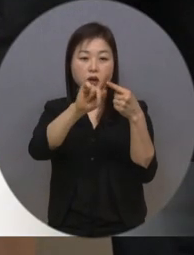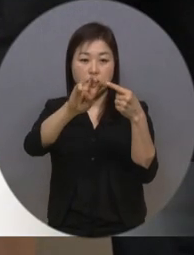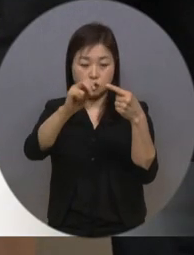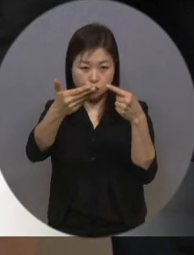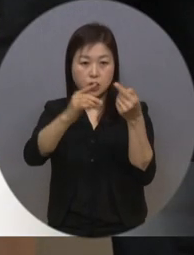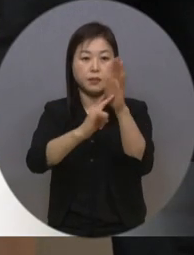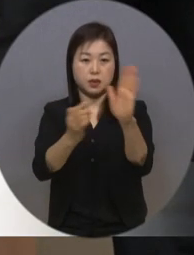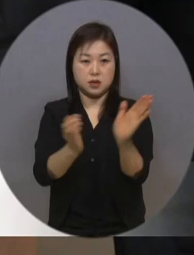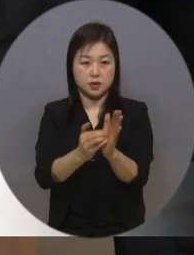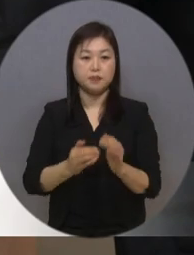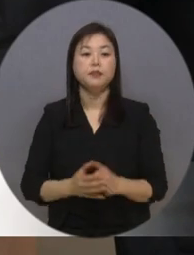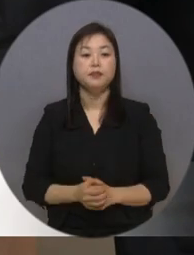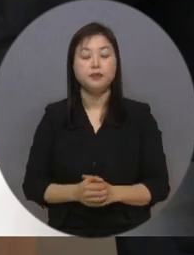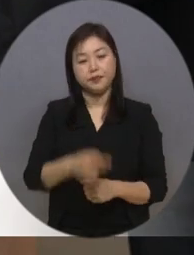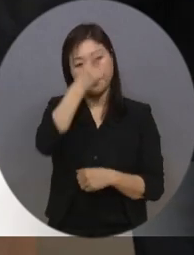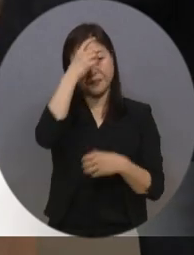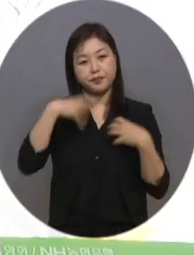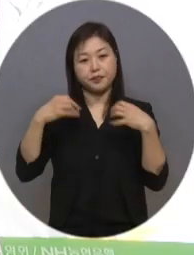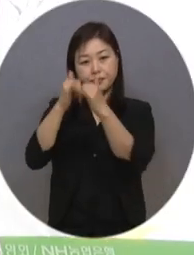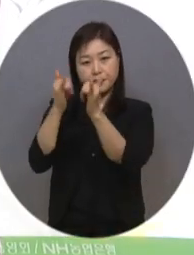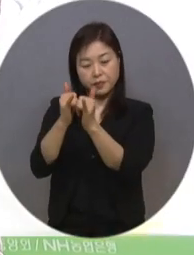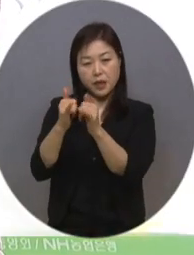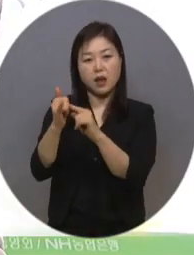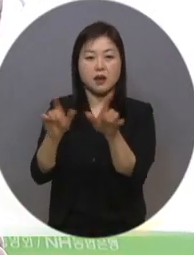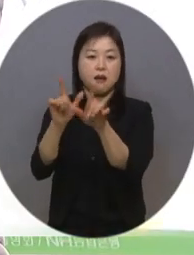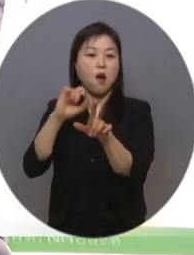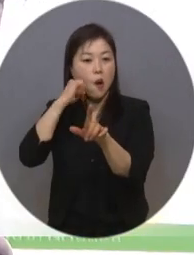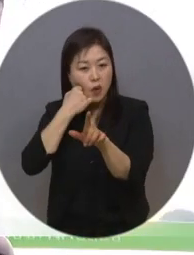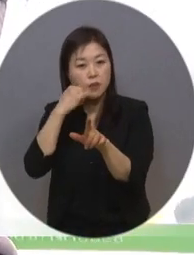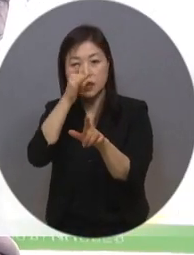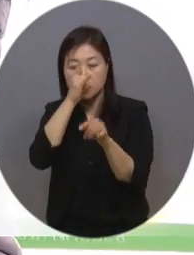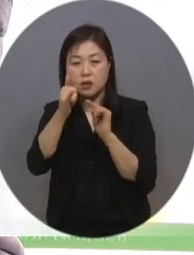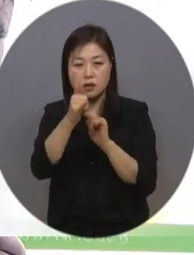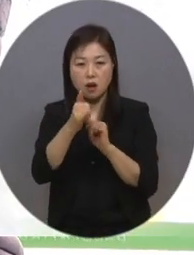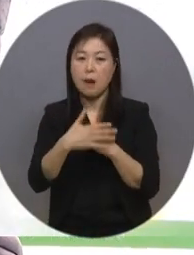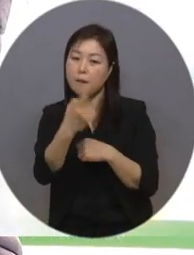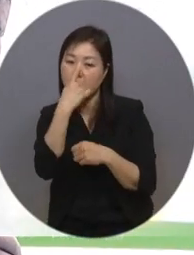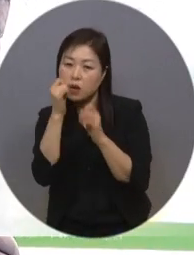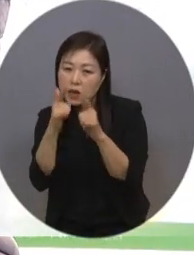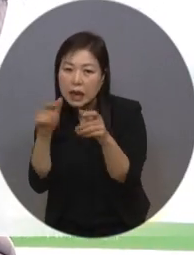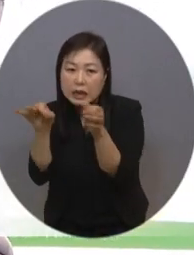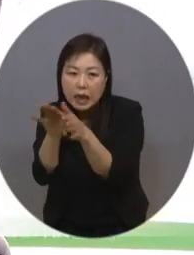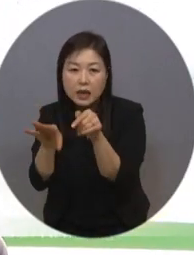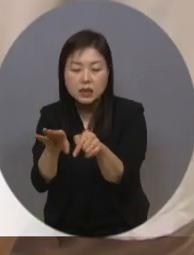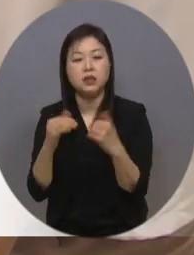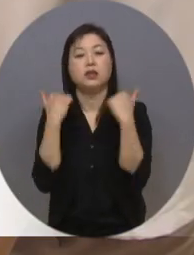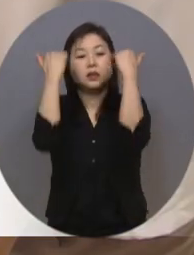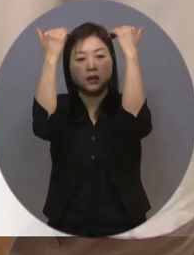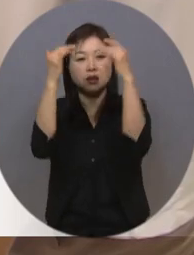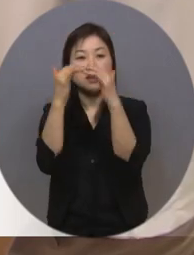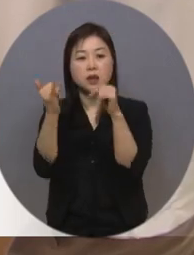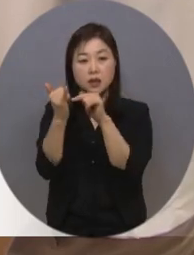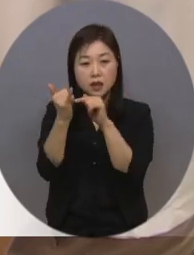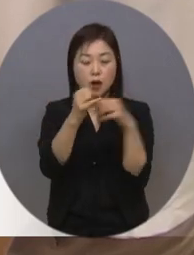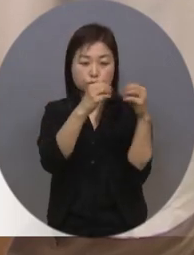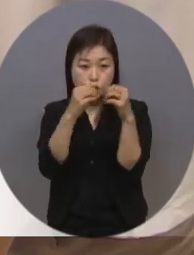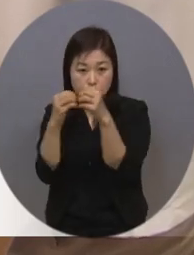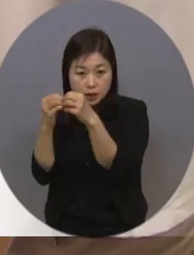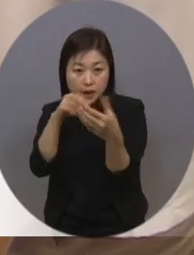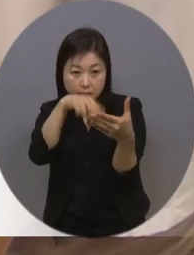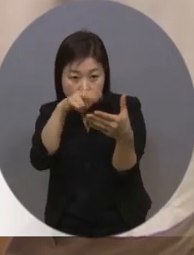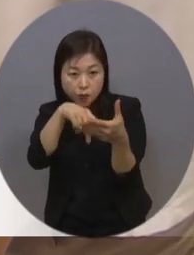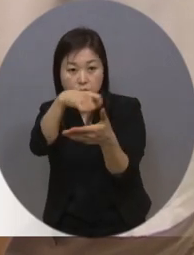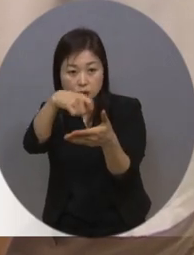밝혔습니다. 정부는 사회경제적 여건 때문에 교육 기회를 놓친 어르신 등을 대상으로 문자를 읽거나